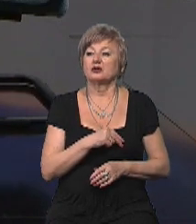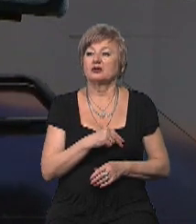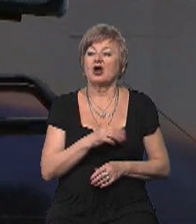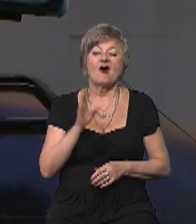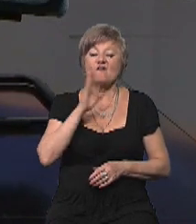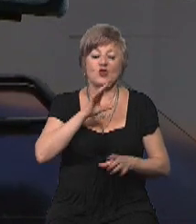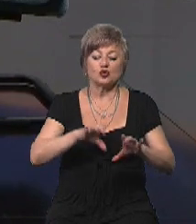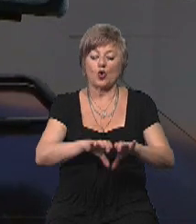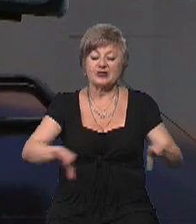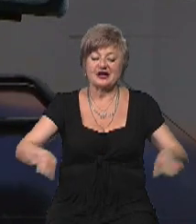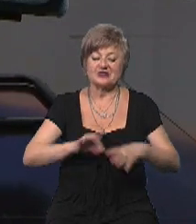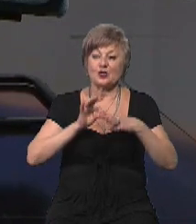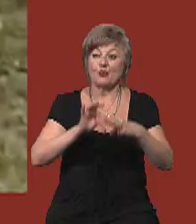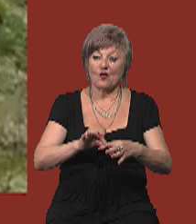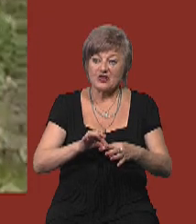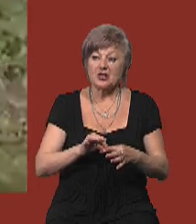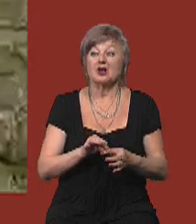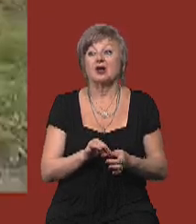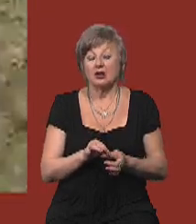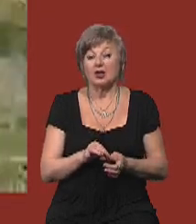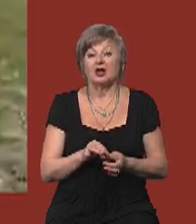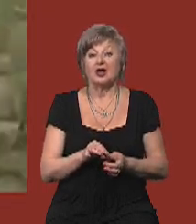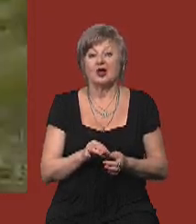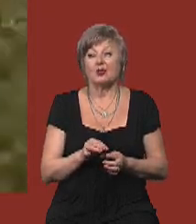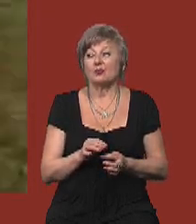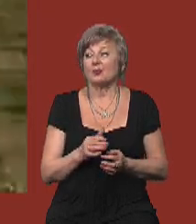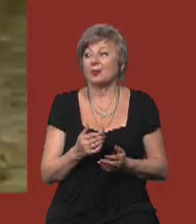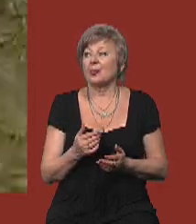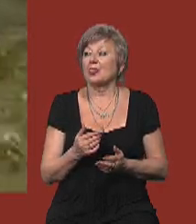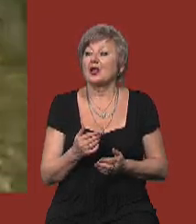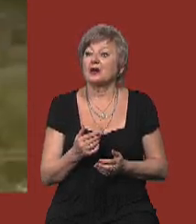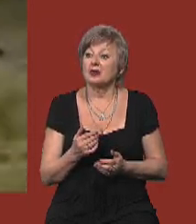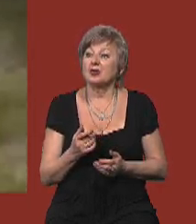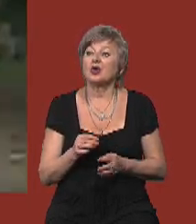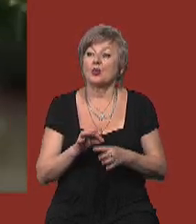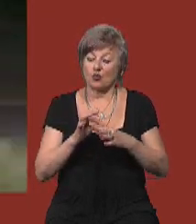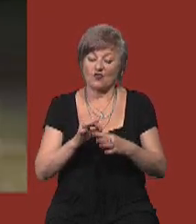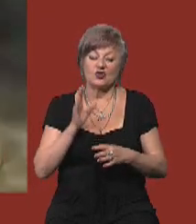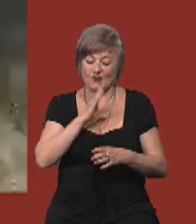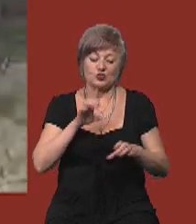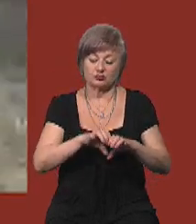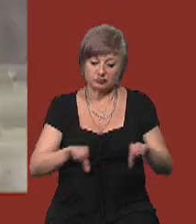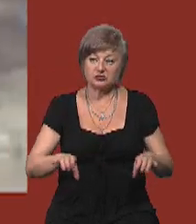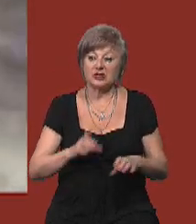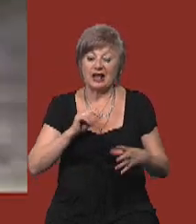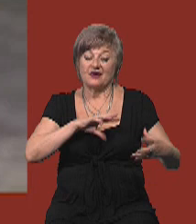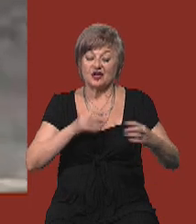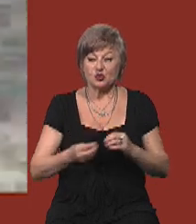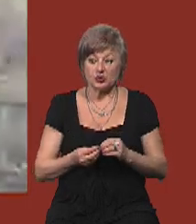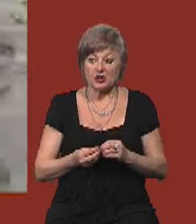каналізацію проводили наші спеціалісти міські, а може не міські, не знаю, проводили каналізацію. І в